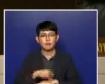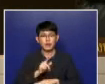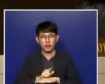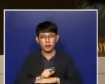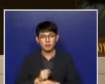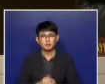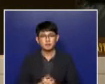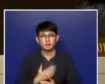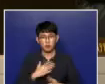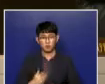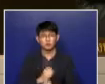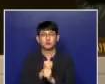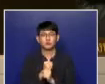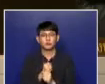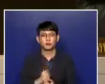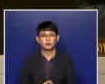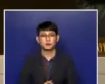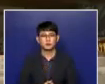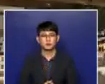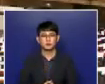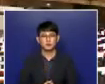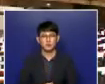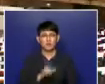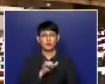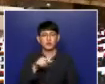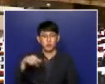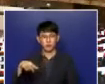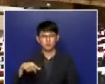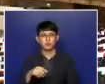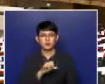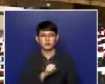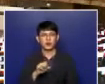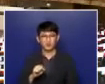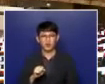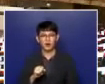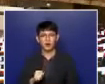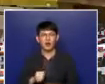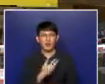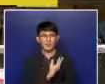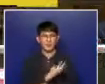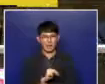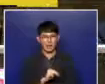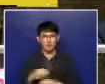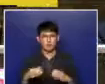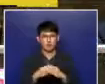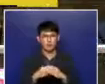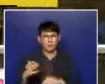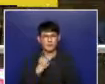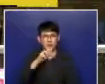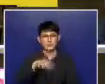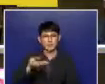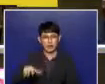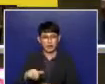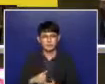ครมมีให้มั้ยล่ะก็ท่านอนุพงษ์อธิบายแล้วเมื่อสักครู่นี้คุณผู้ชมพอจะเห็นปัญหาไหครับว่ามันมีเรื่องการเมืองเข้ามา